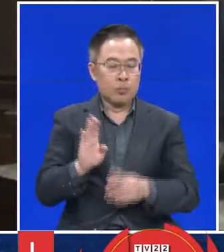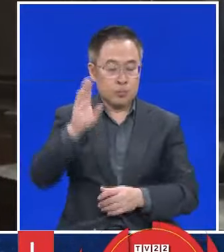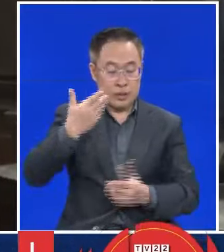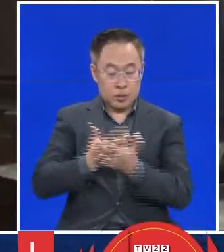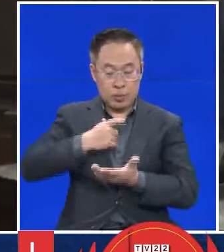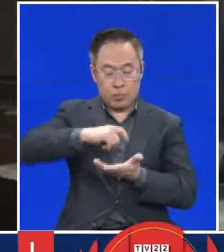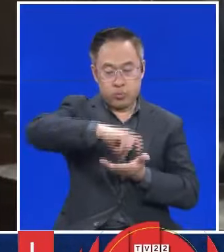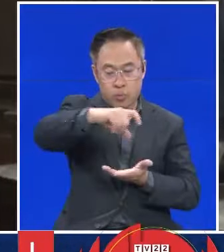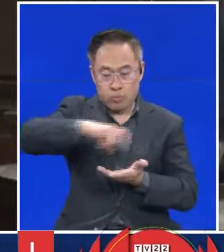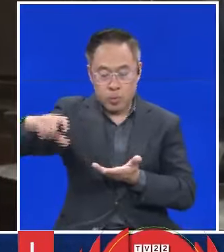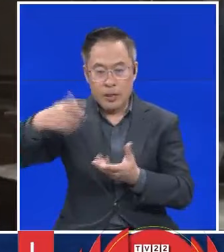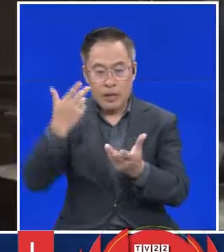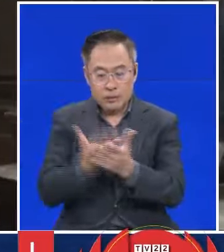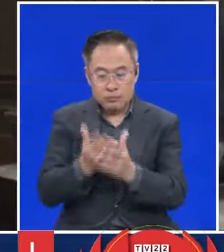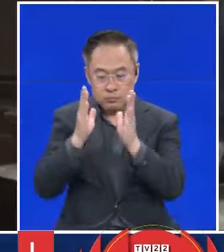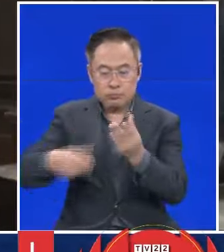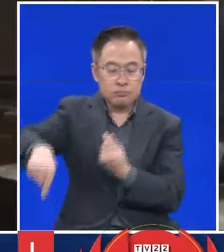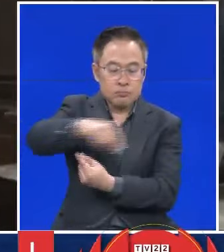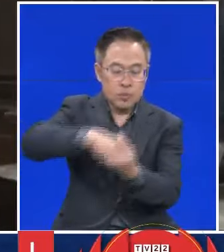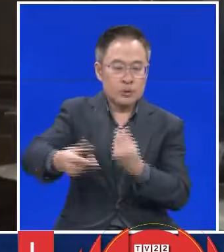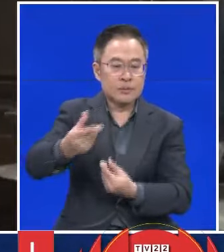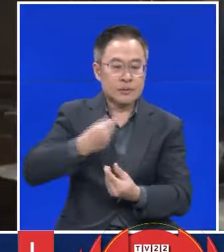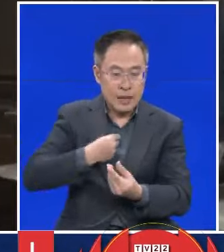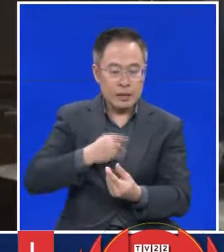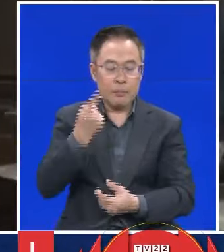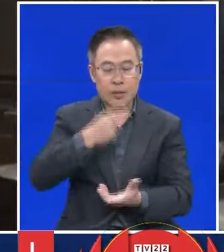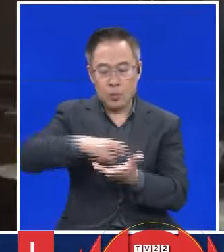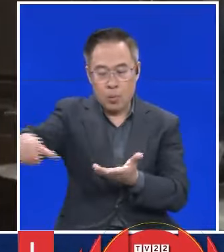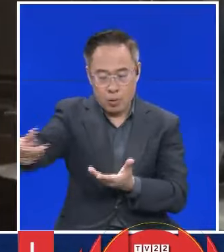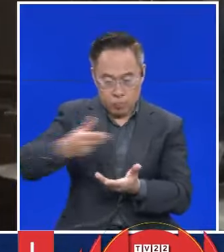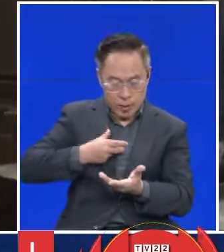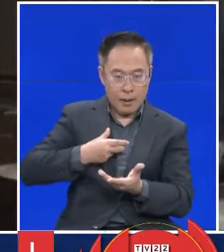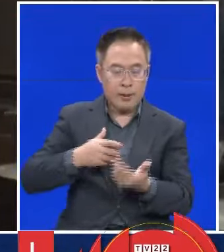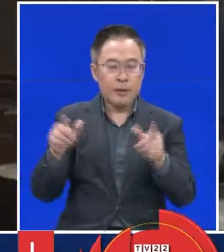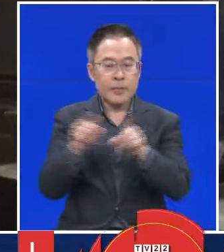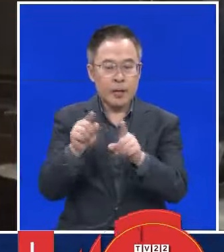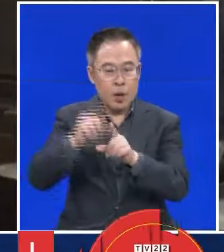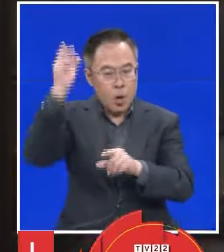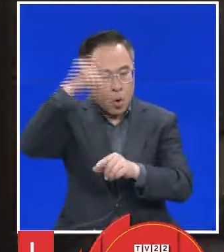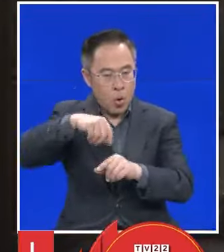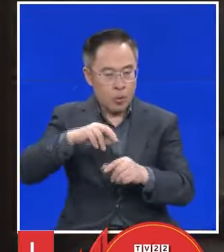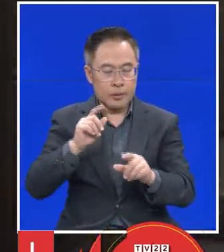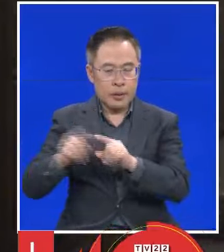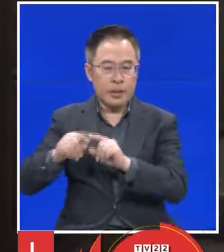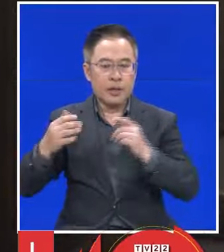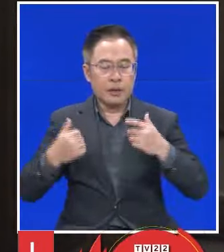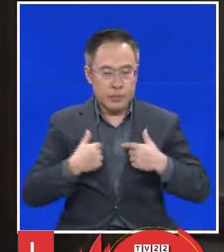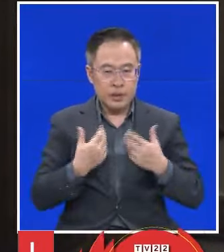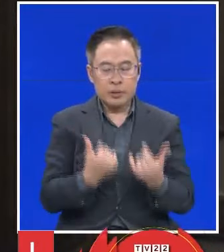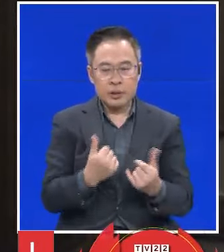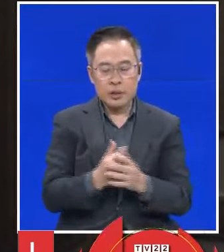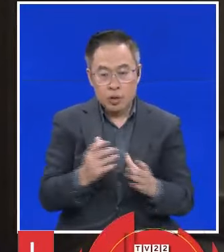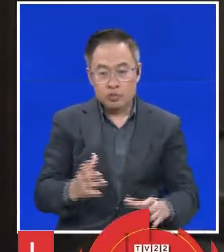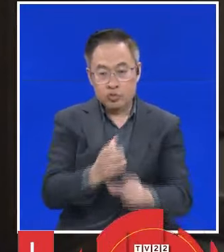รีเจริญต่อจากนายศักดิ์สยามนั่นเองนะคะก็ต้องตามกันยาวๆสำหรับคดีนี้ว่ามันจะมีผลพวงนำไปสู่